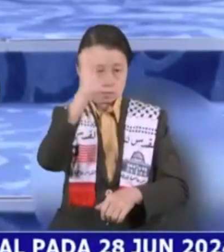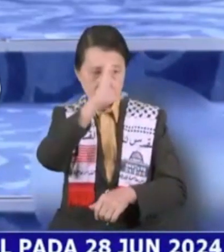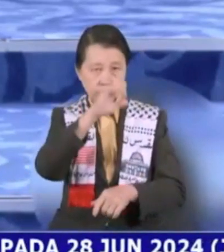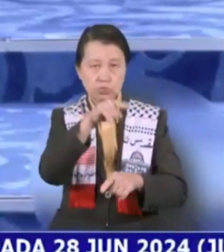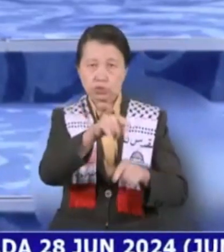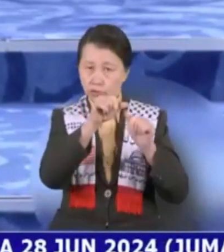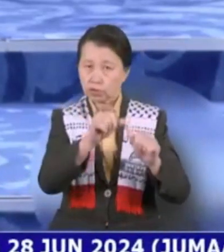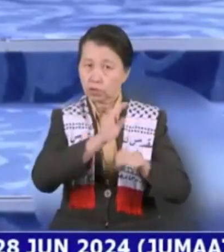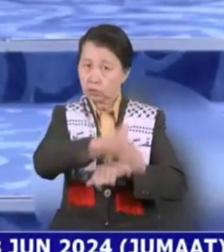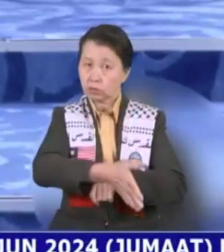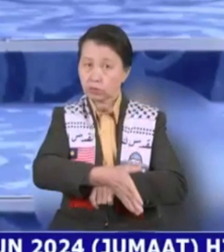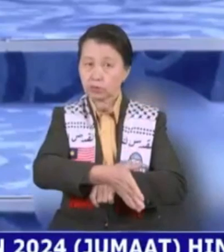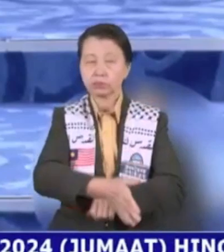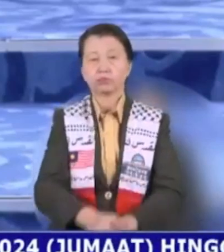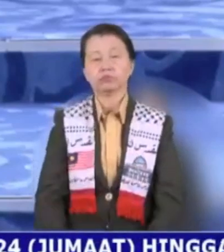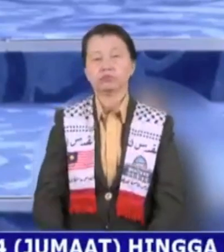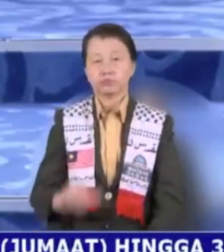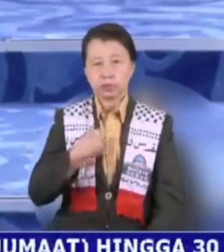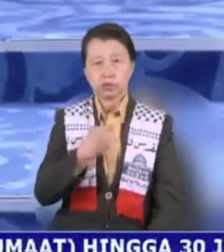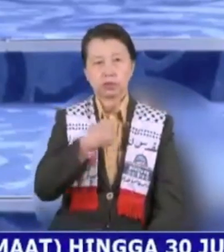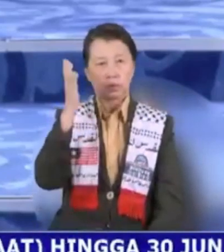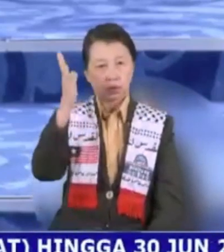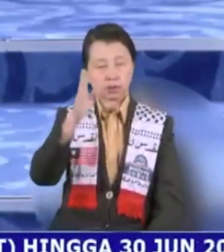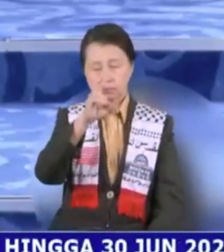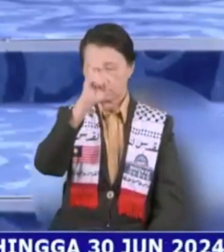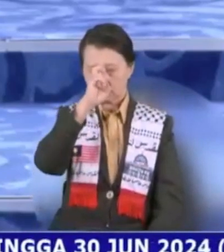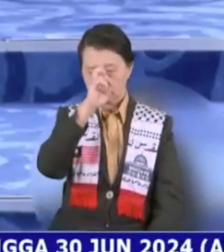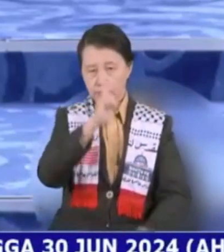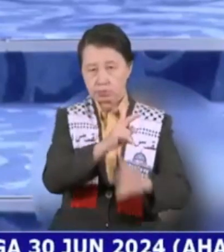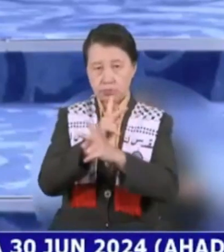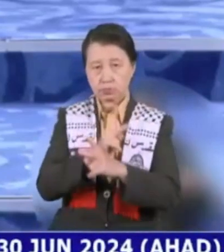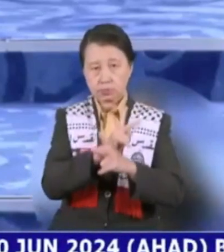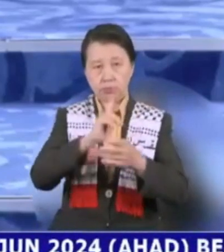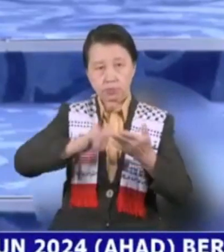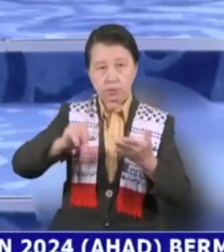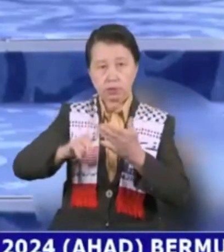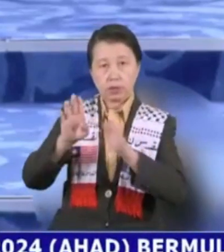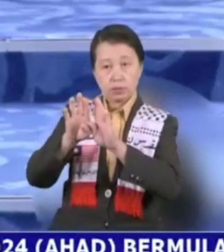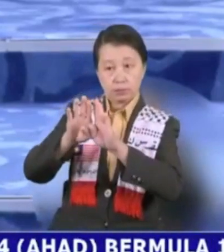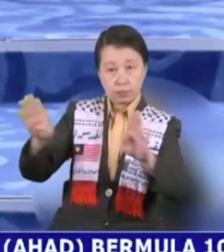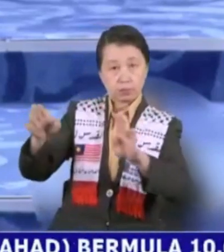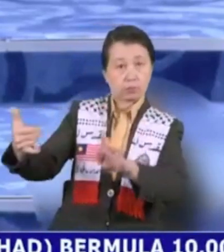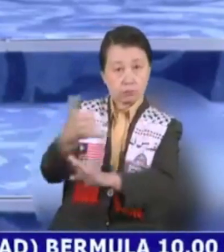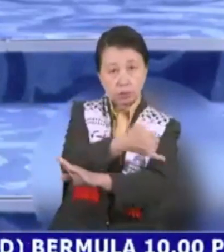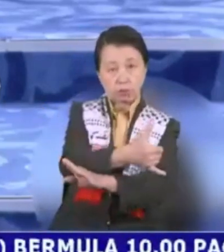tempat itu. Okey. Kita akan ketatkan kawalan dan pemeriksaan pintu masuk.